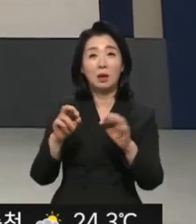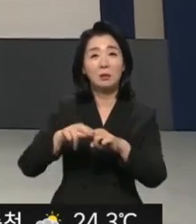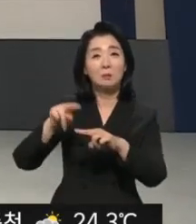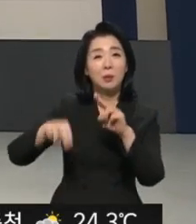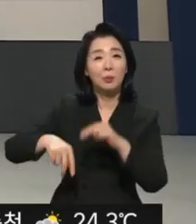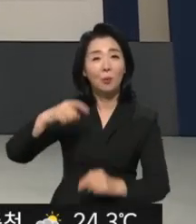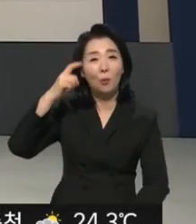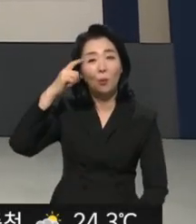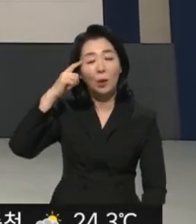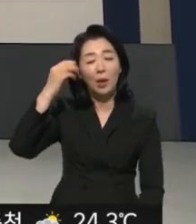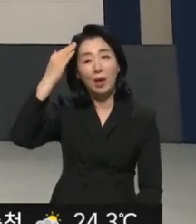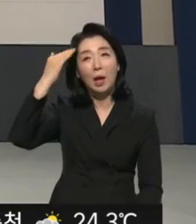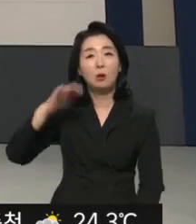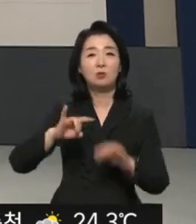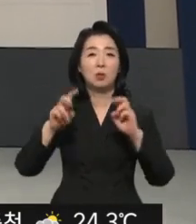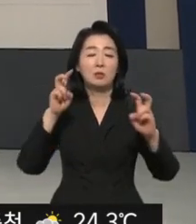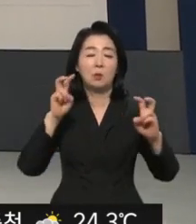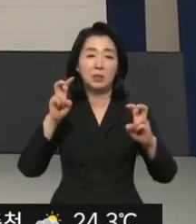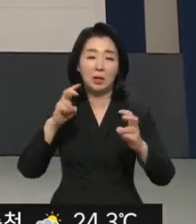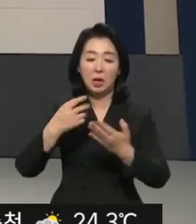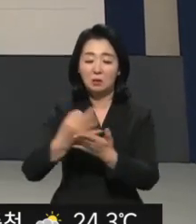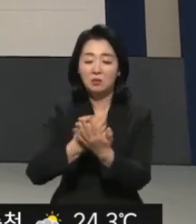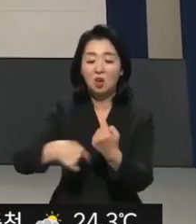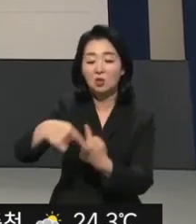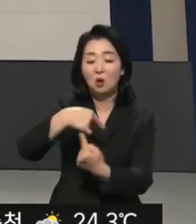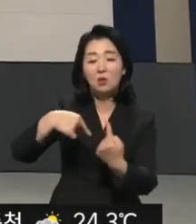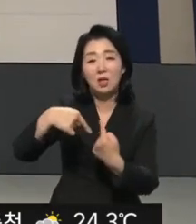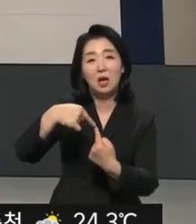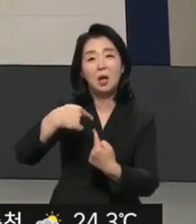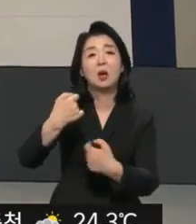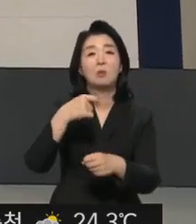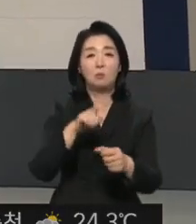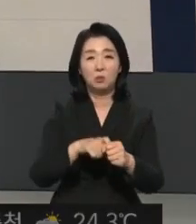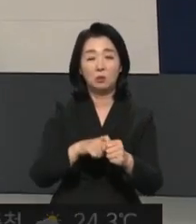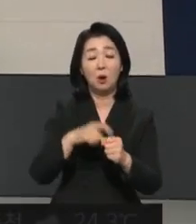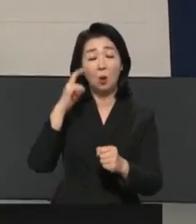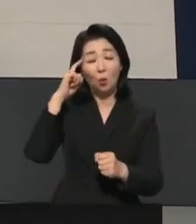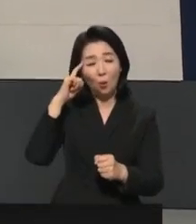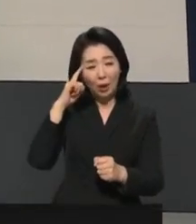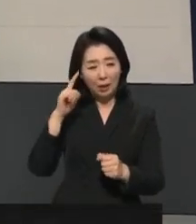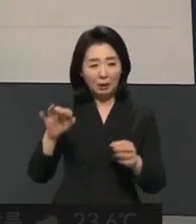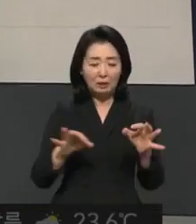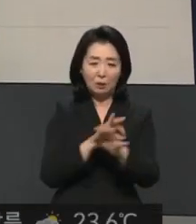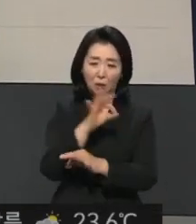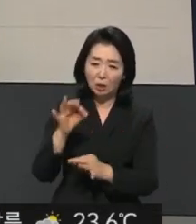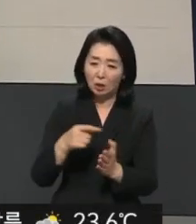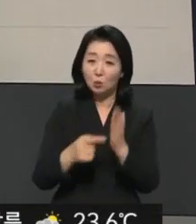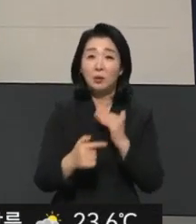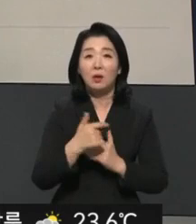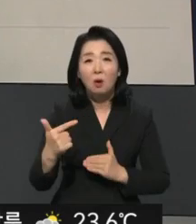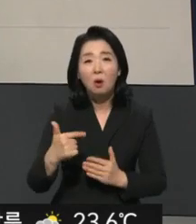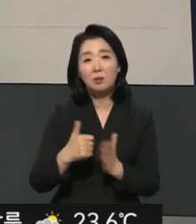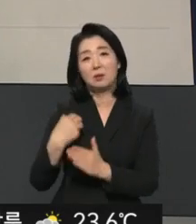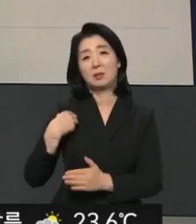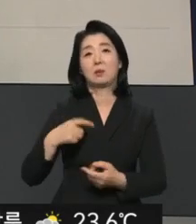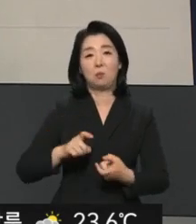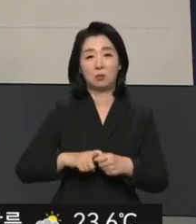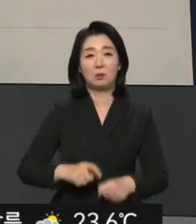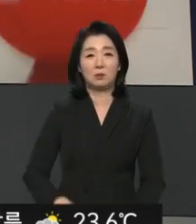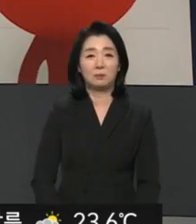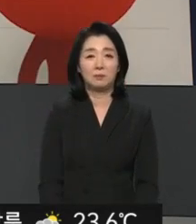한전 정상화를 위해서입니다. 그동안의 부실 경영에 책임진다는 건데요. 여권에서 공개적으로 요구해오던 거기도